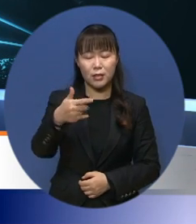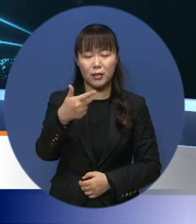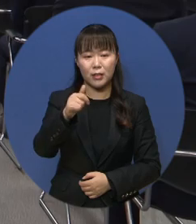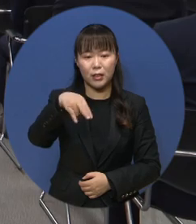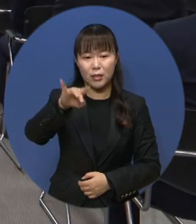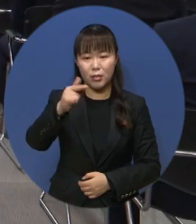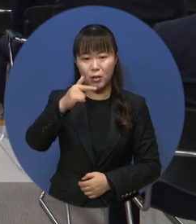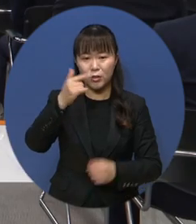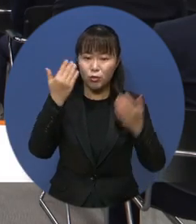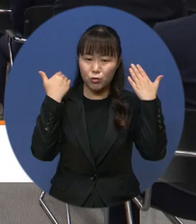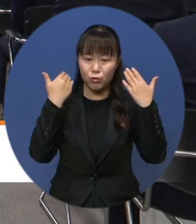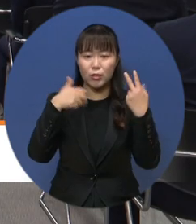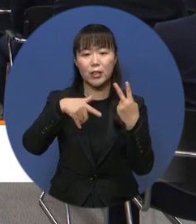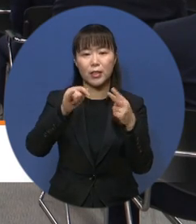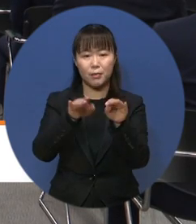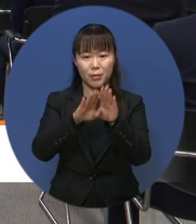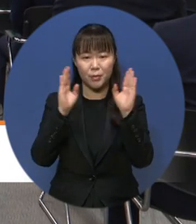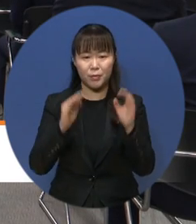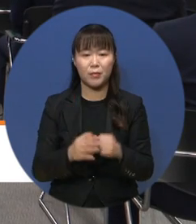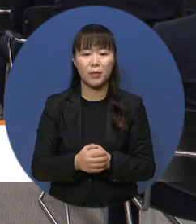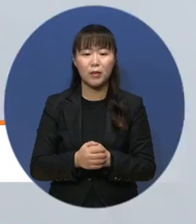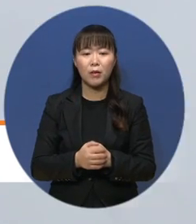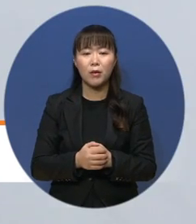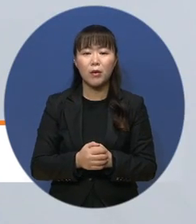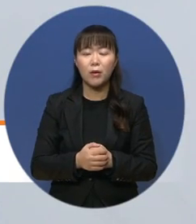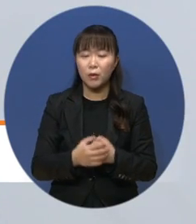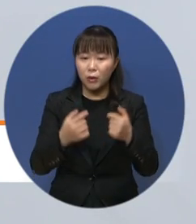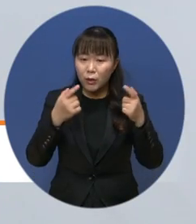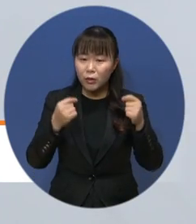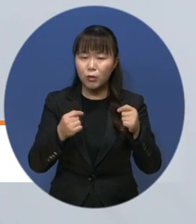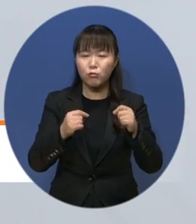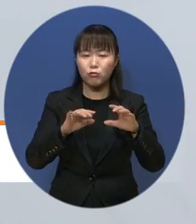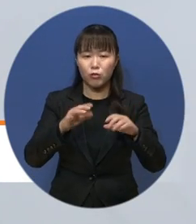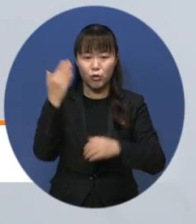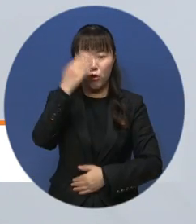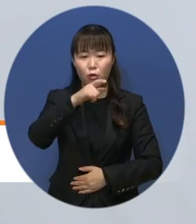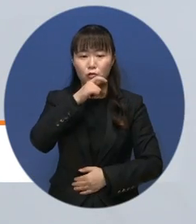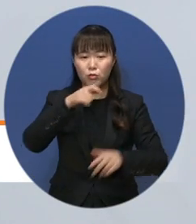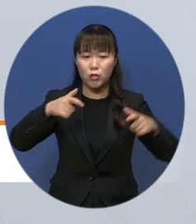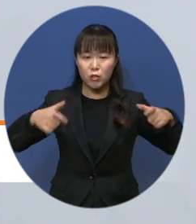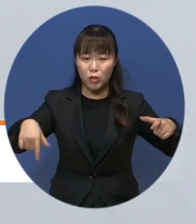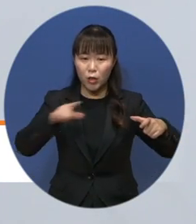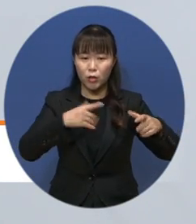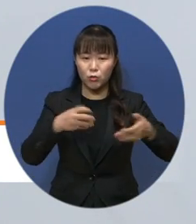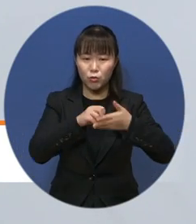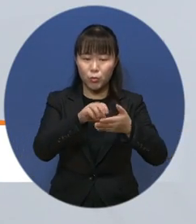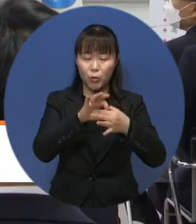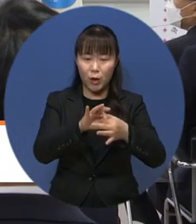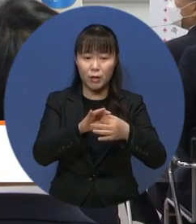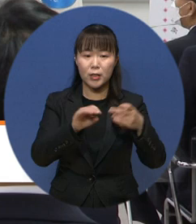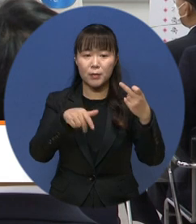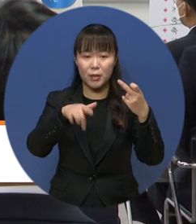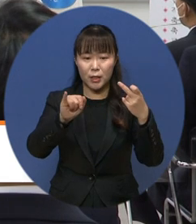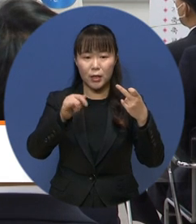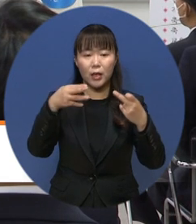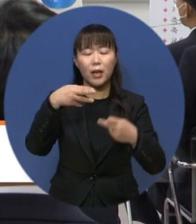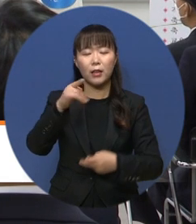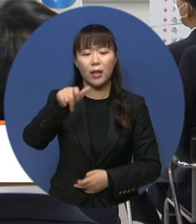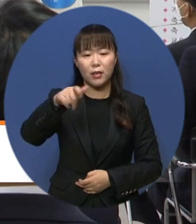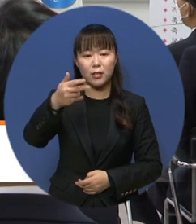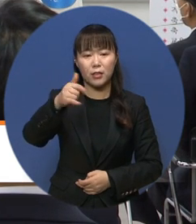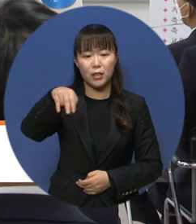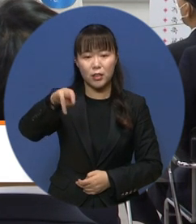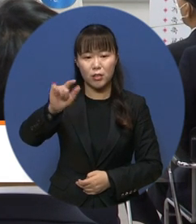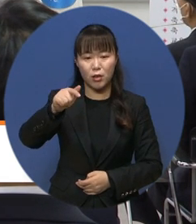개강했습니다. 여수 지역 청년들의 여수 국가산단 취업 등용문인 제12기 테크니션 스쿨